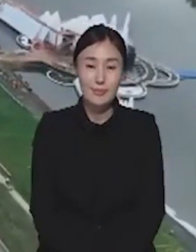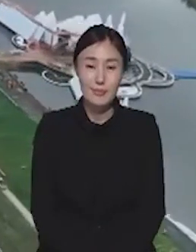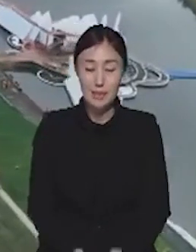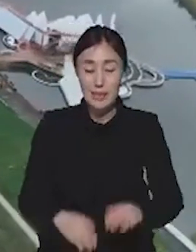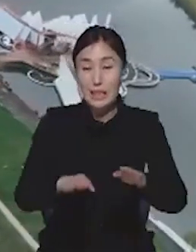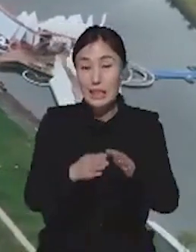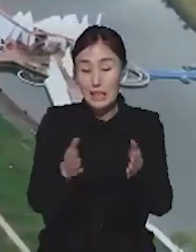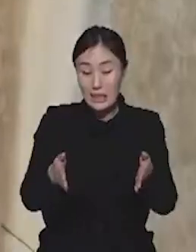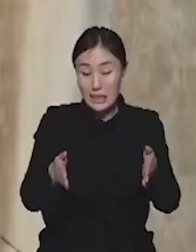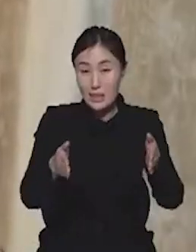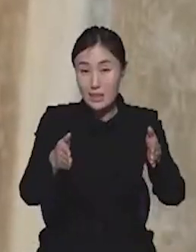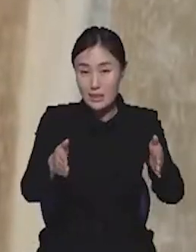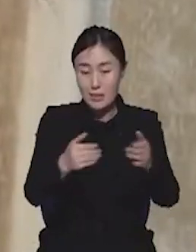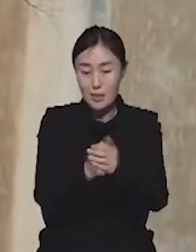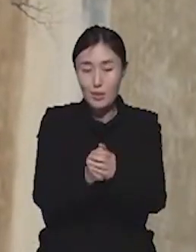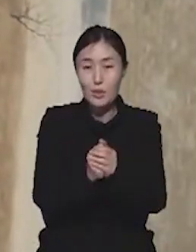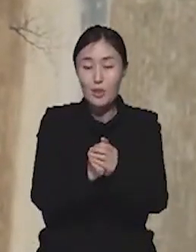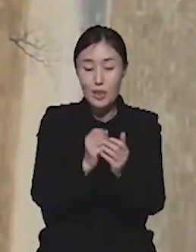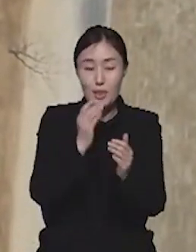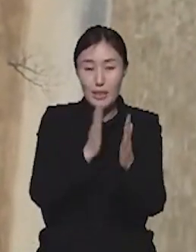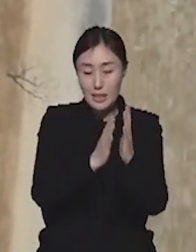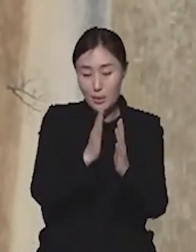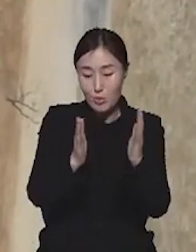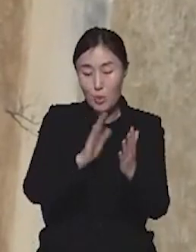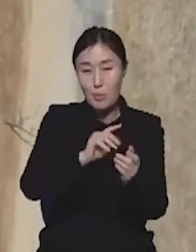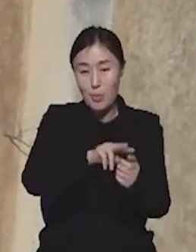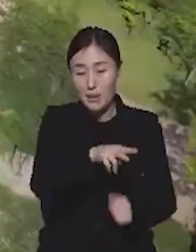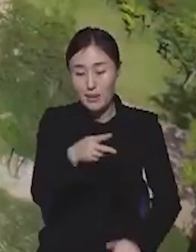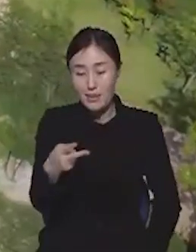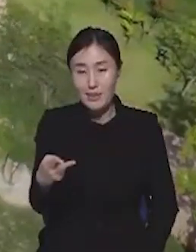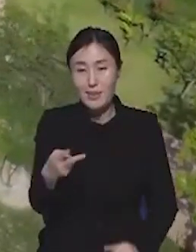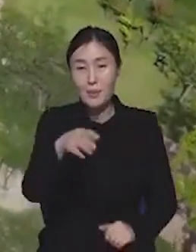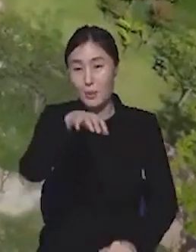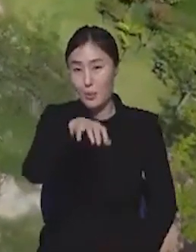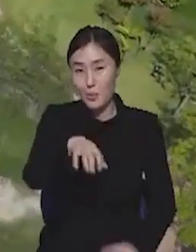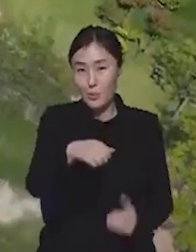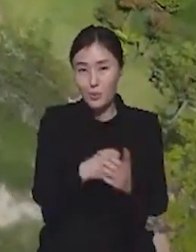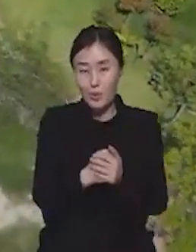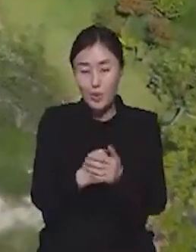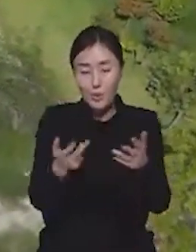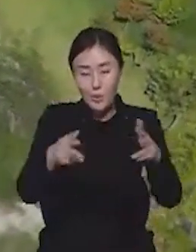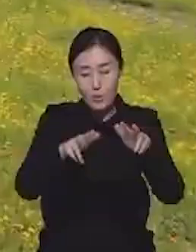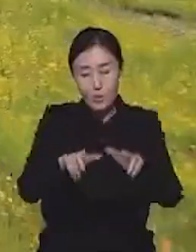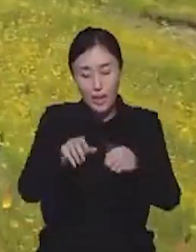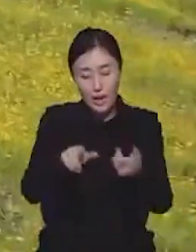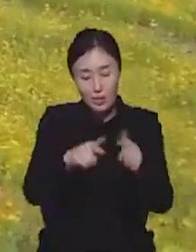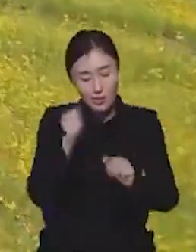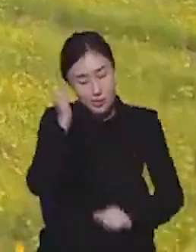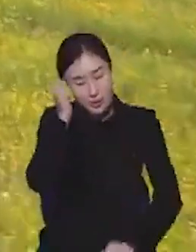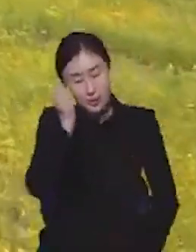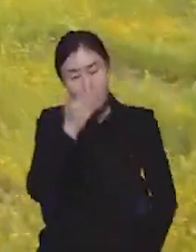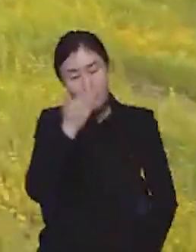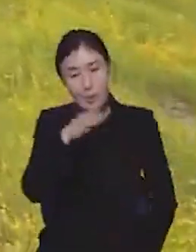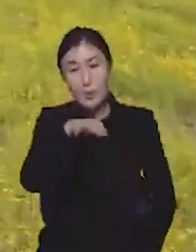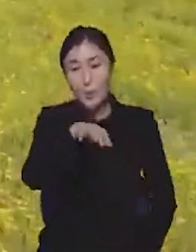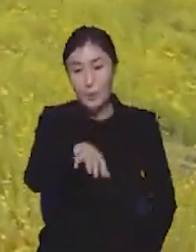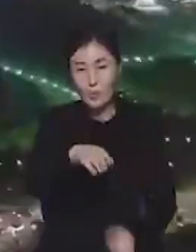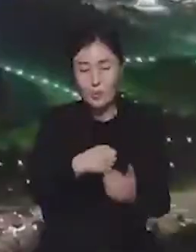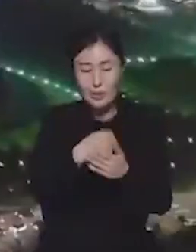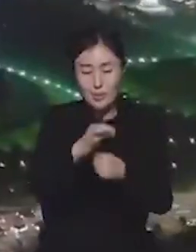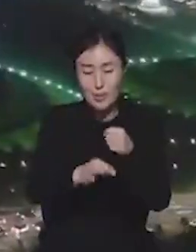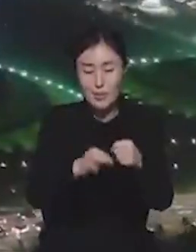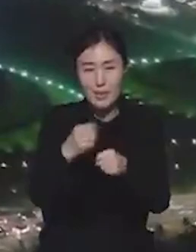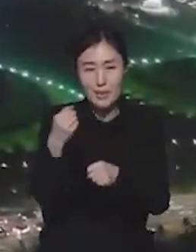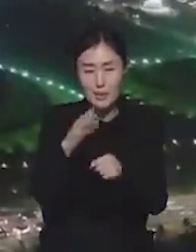아스팔트 도로가 잔디길로 바뀐 그린 아일랜드. 세계 최초로 정원에서 하룻밤을 보내는 가든스테이. 10년 만에 다시